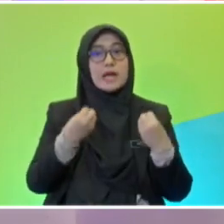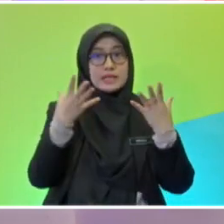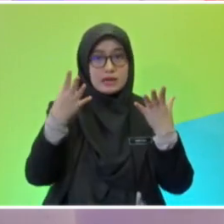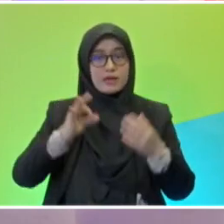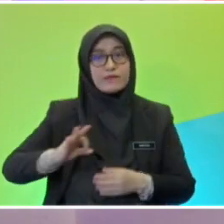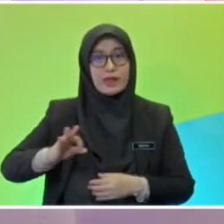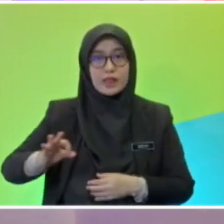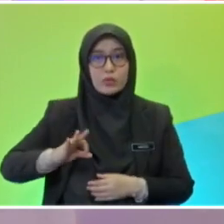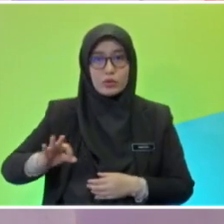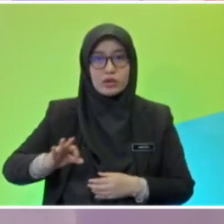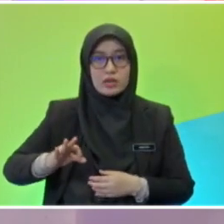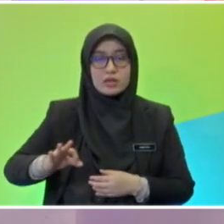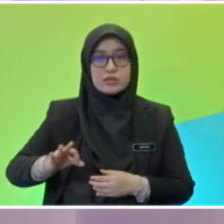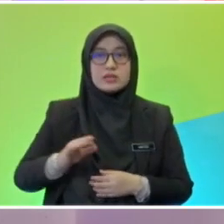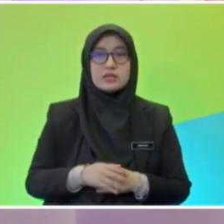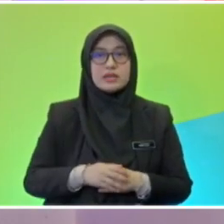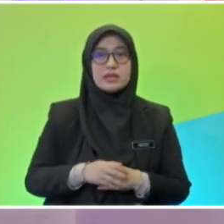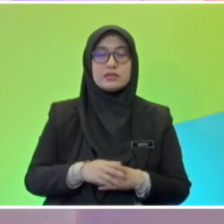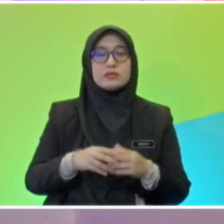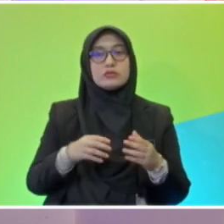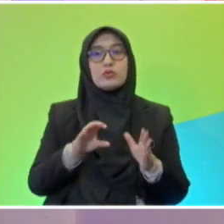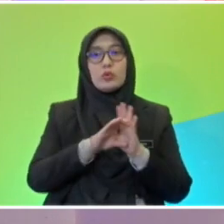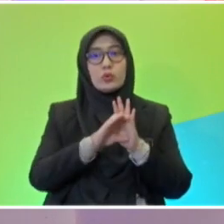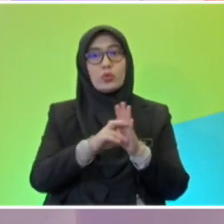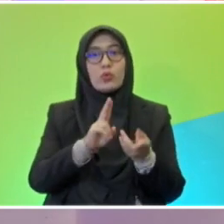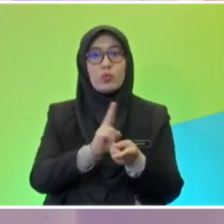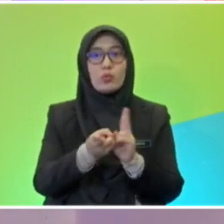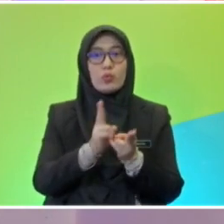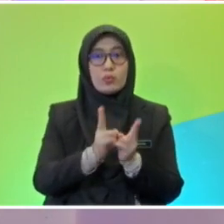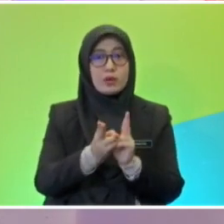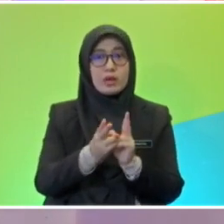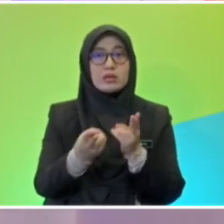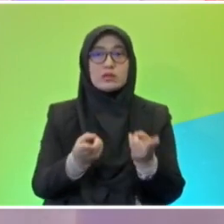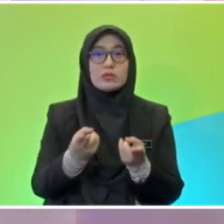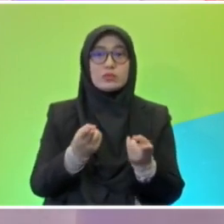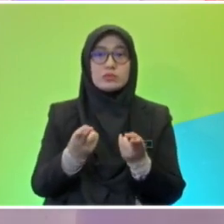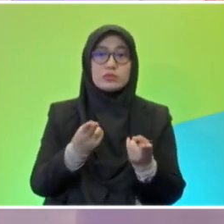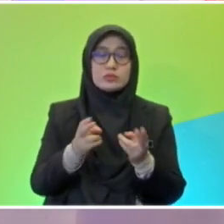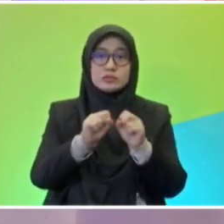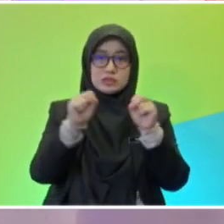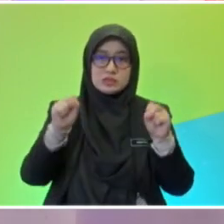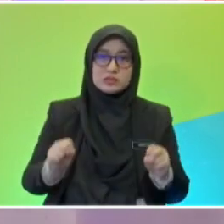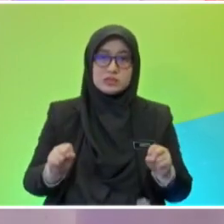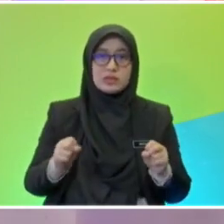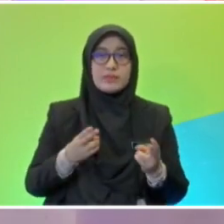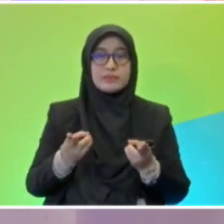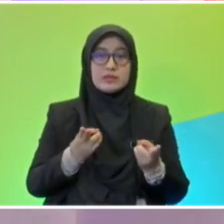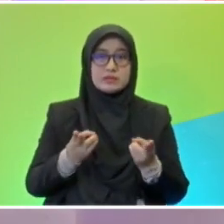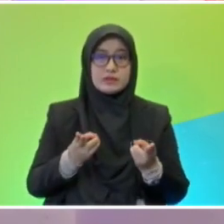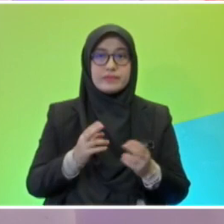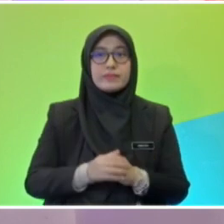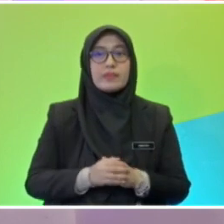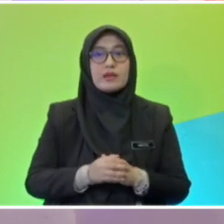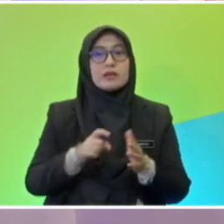dibawa oleh British Mengubah sistem peta takbiran tepat dan menekan sistem pencukaian yang yang belum pernah